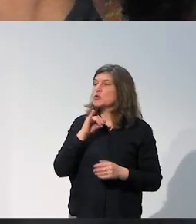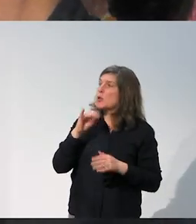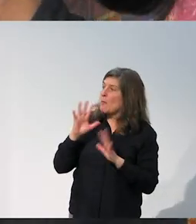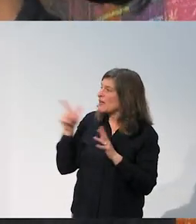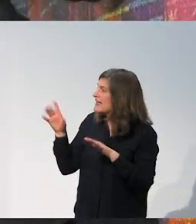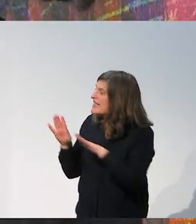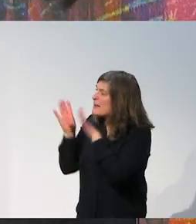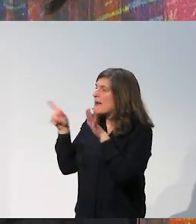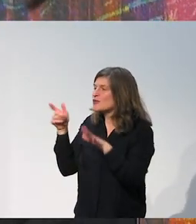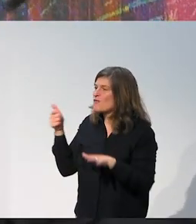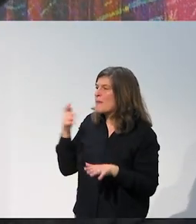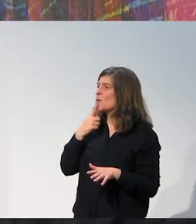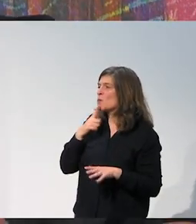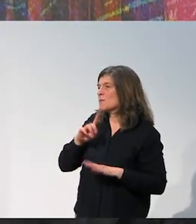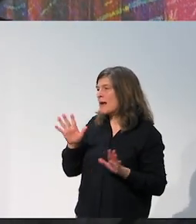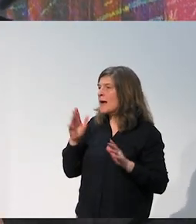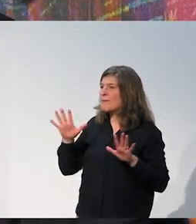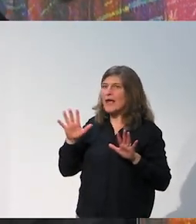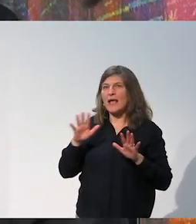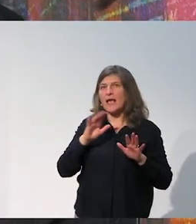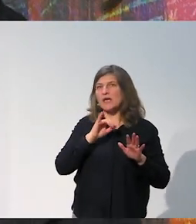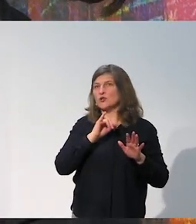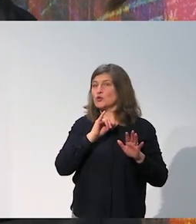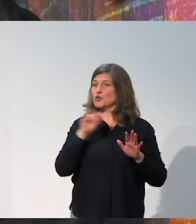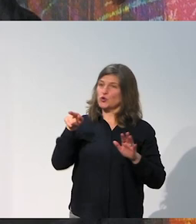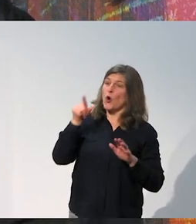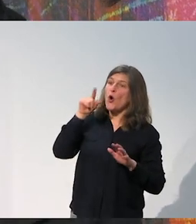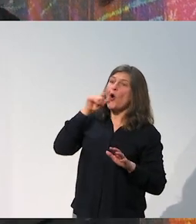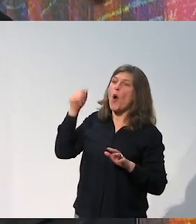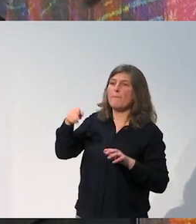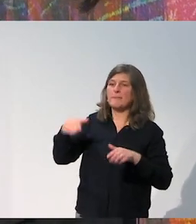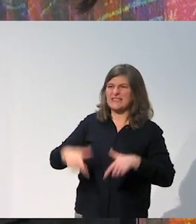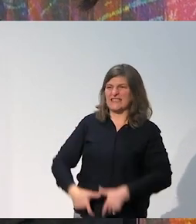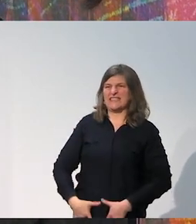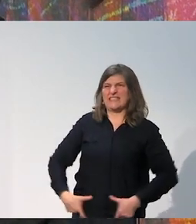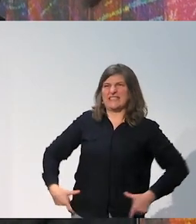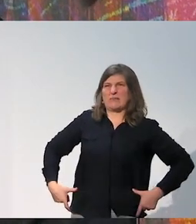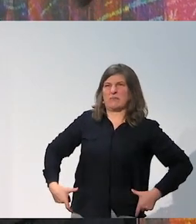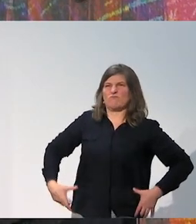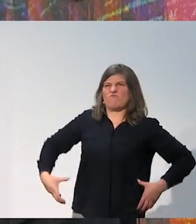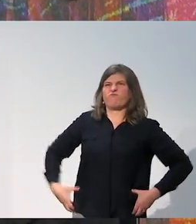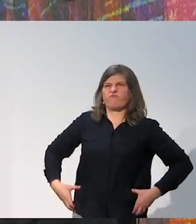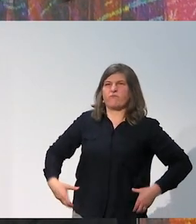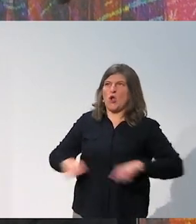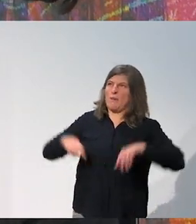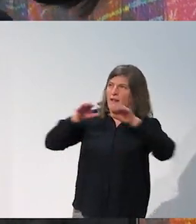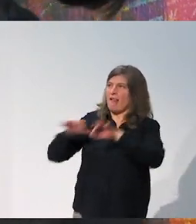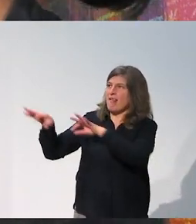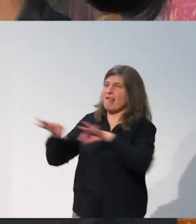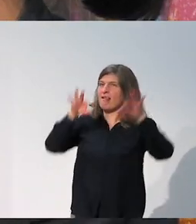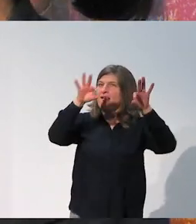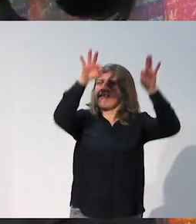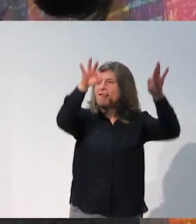pas, mais jusqu'au slip de l'homme. Son slip kangourou. Tend pour éviter de le mouiller quand on lui lave le dos. Ah